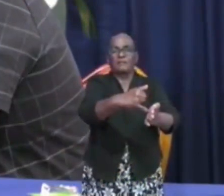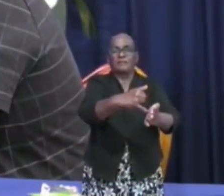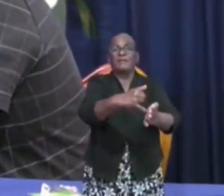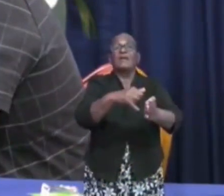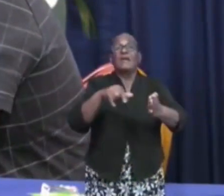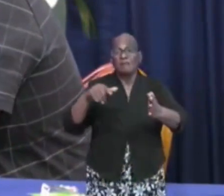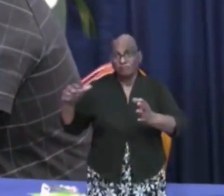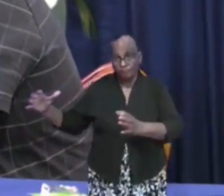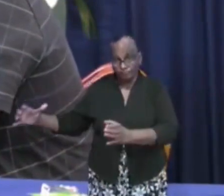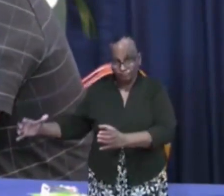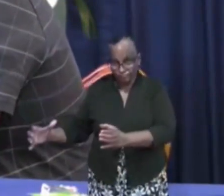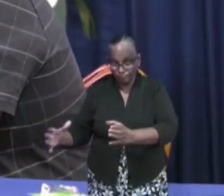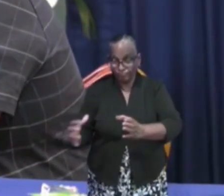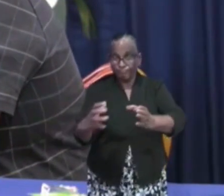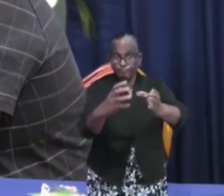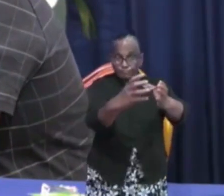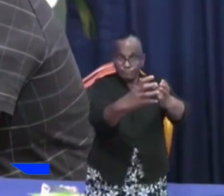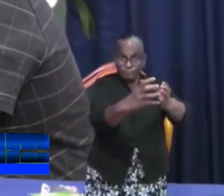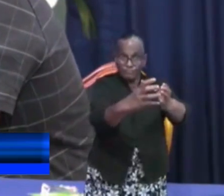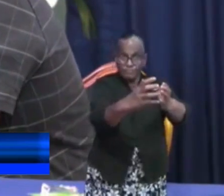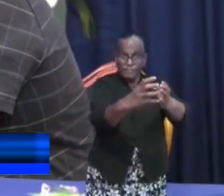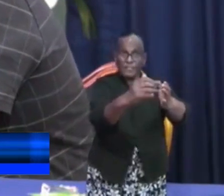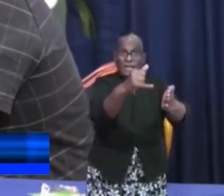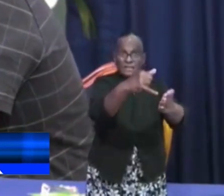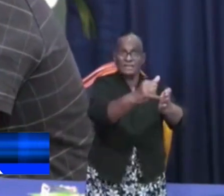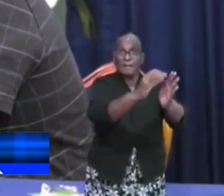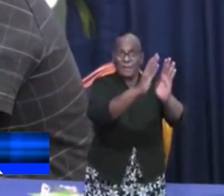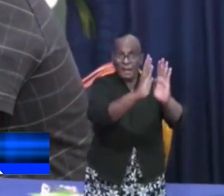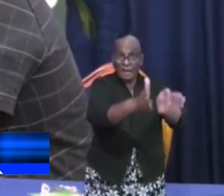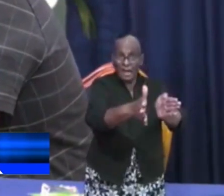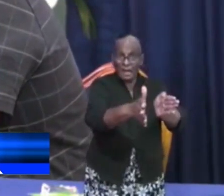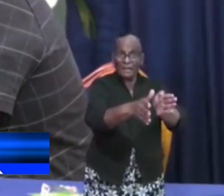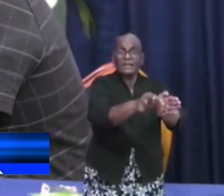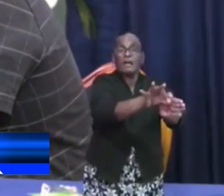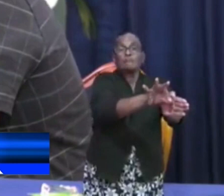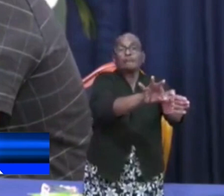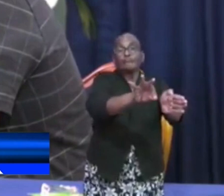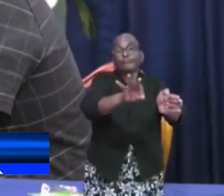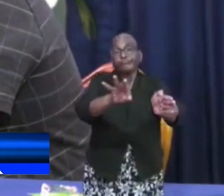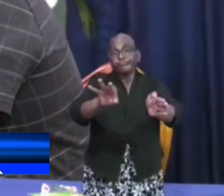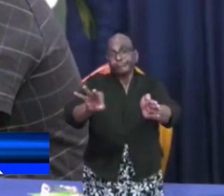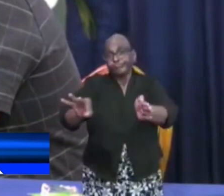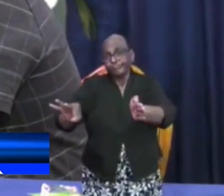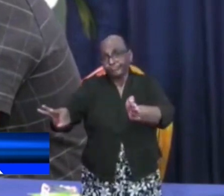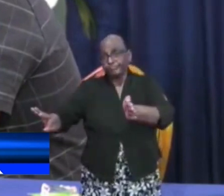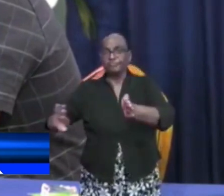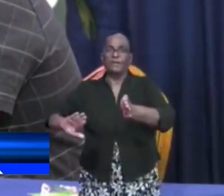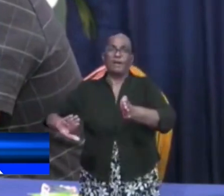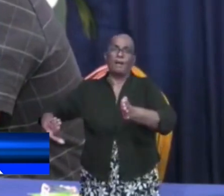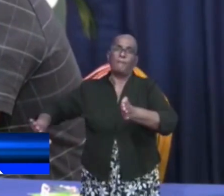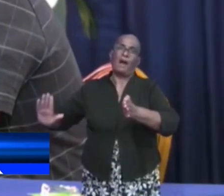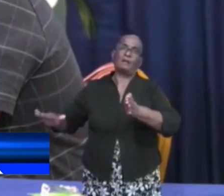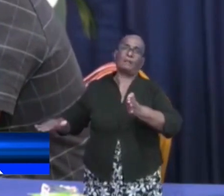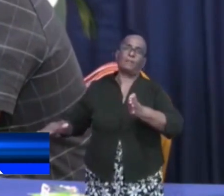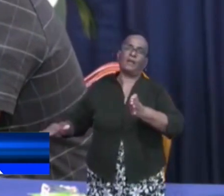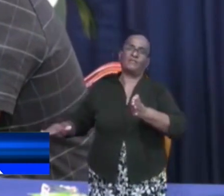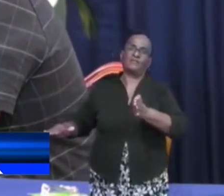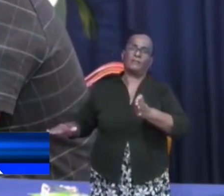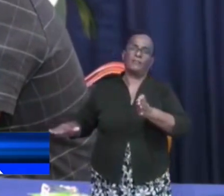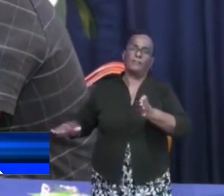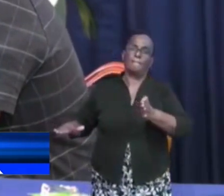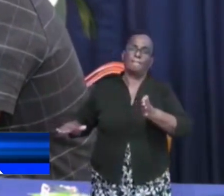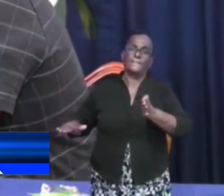En zij zullen dan terug worden gebracht naar de oorspronkelijke quarantaineruimtes waar ze dus vandaan worden